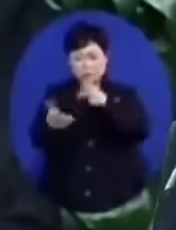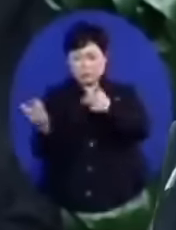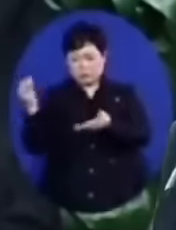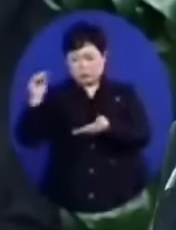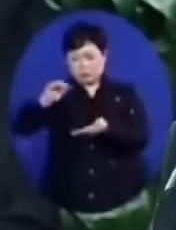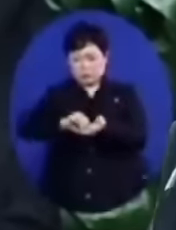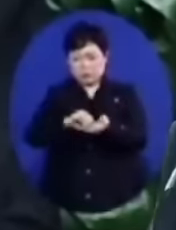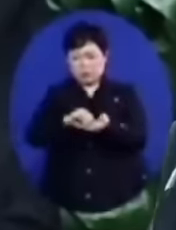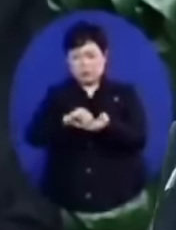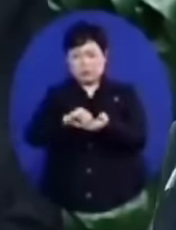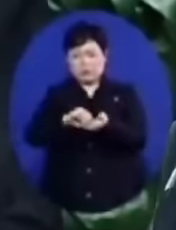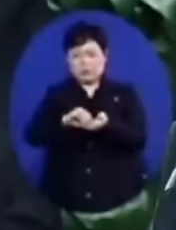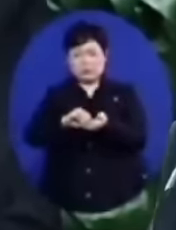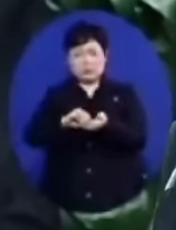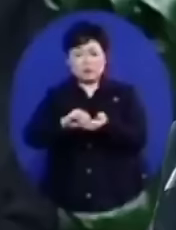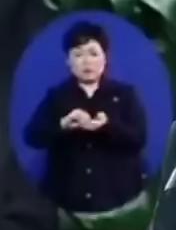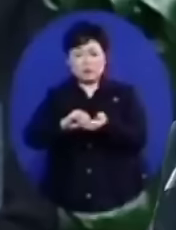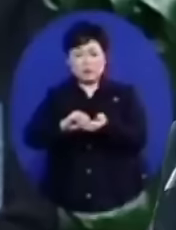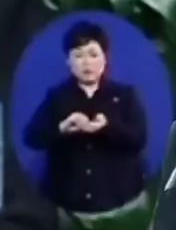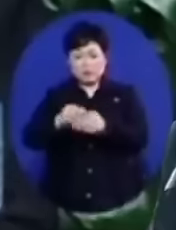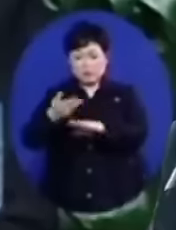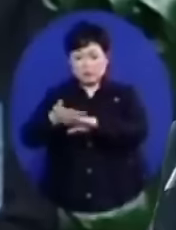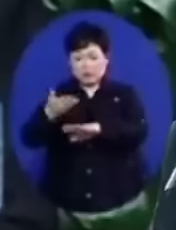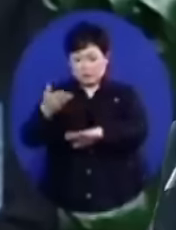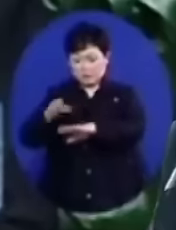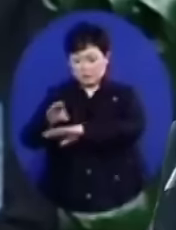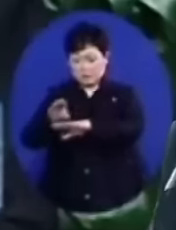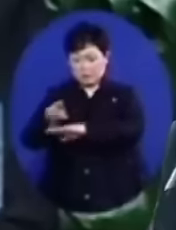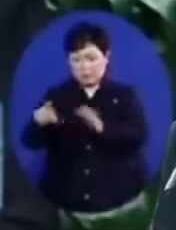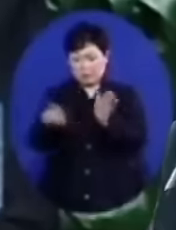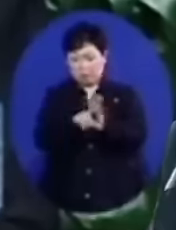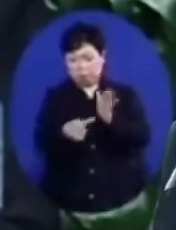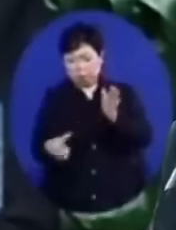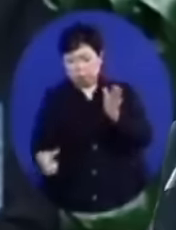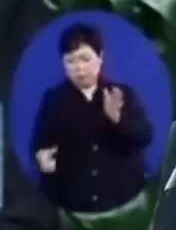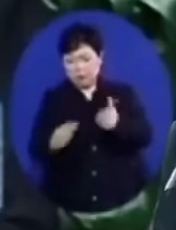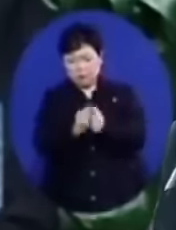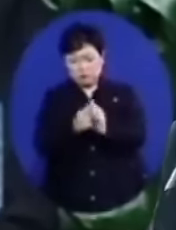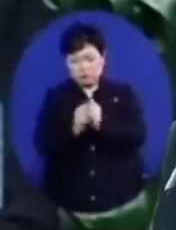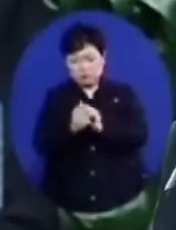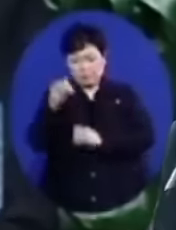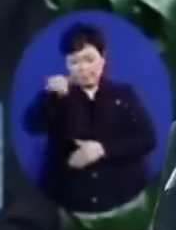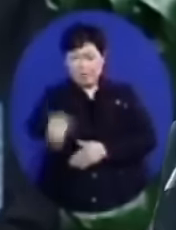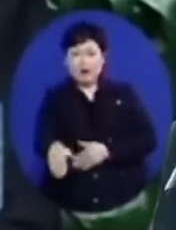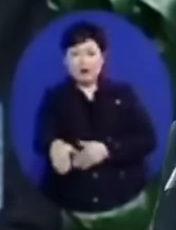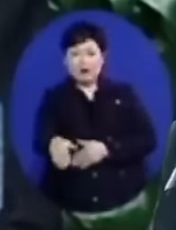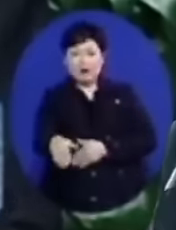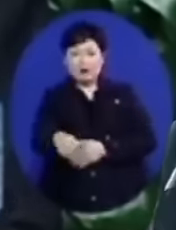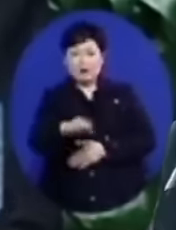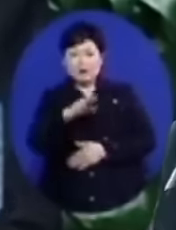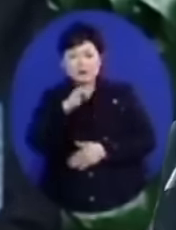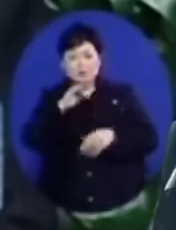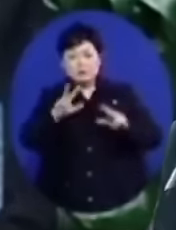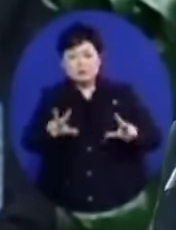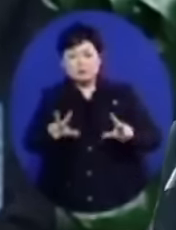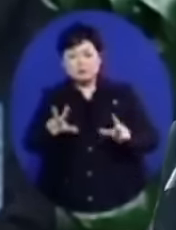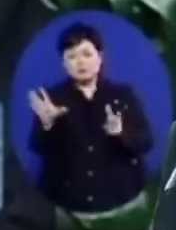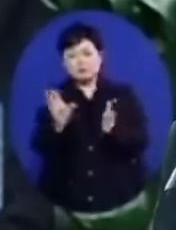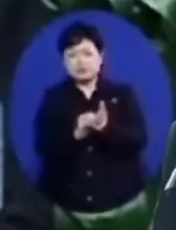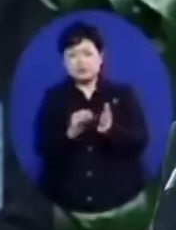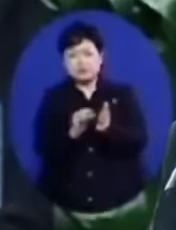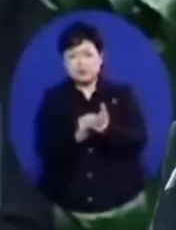당하고 있습니다. 자동차에 대한 신뢰가 떨어지고 주식값이 떨어지고 절단입니다.